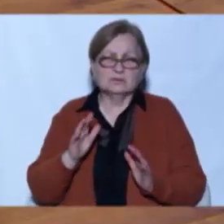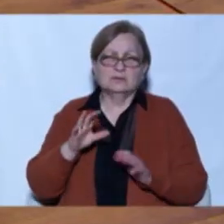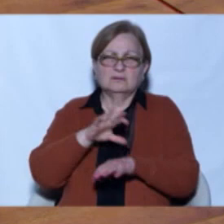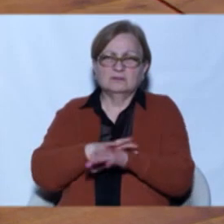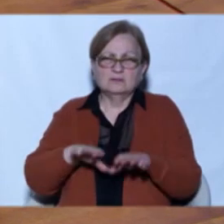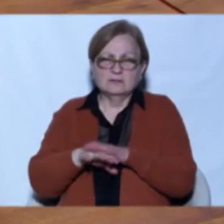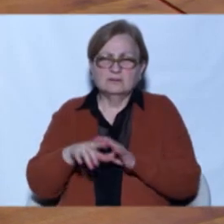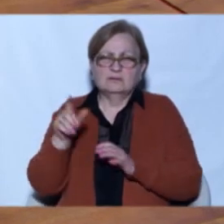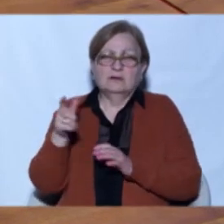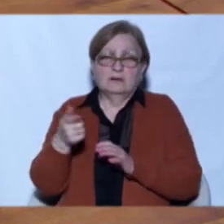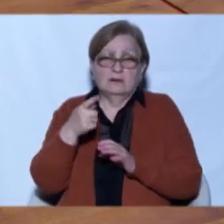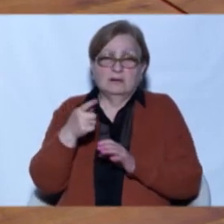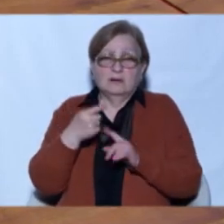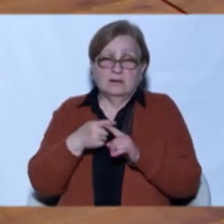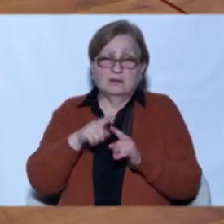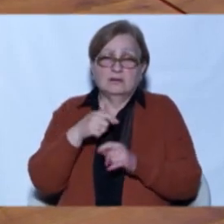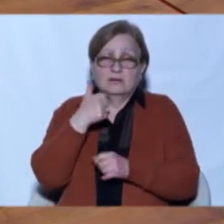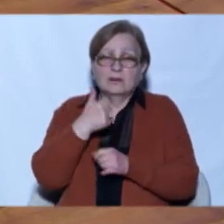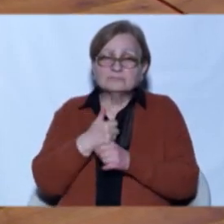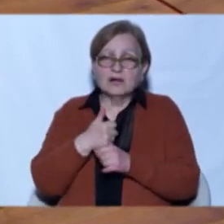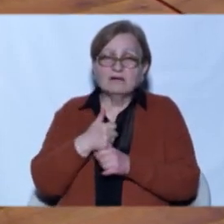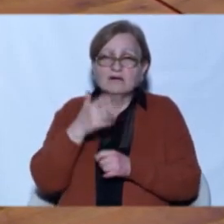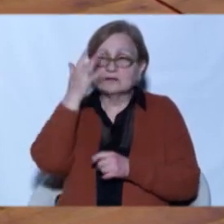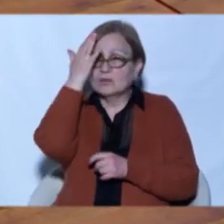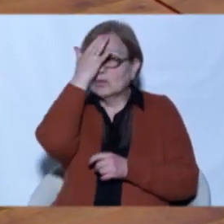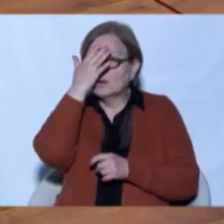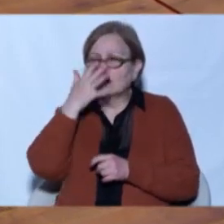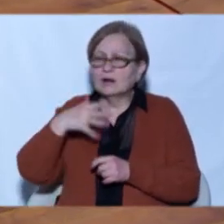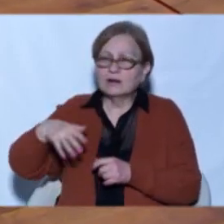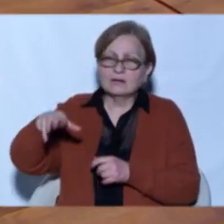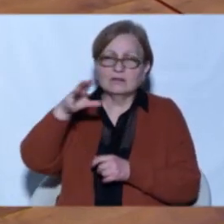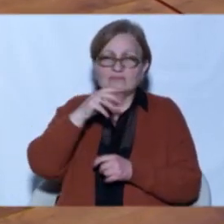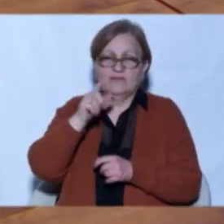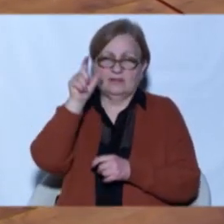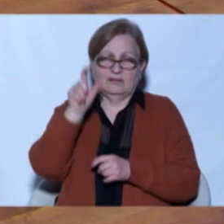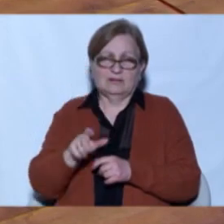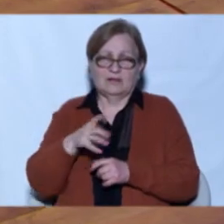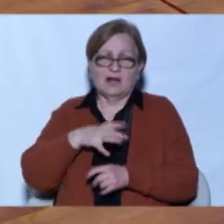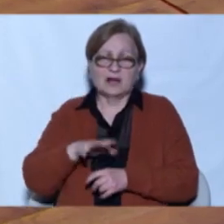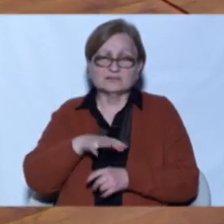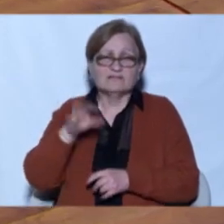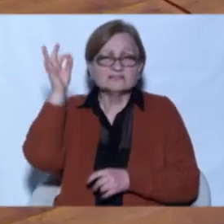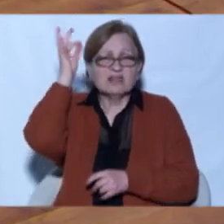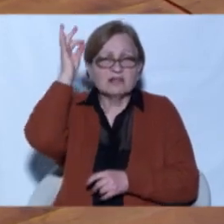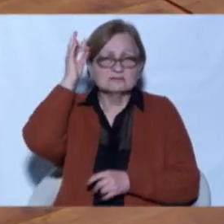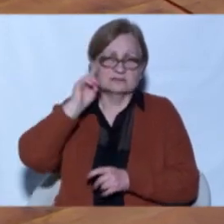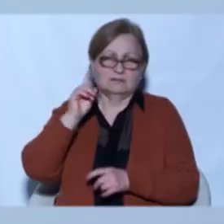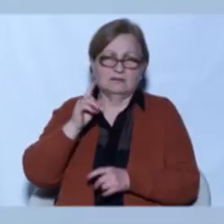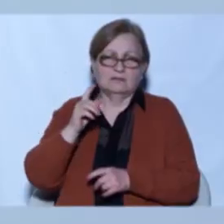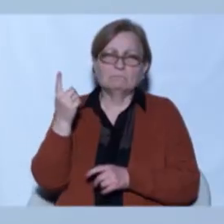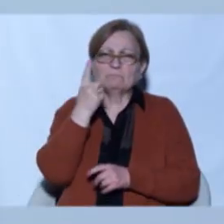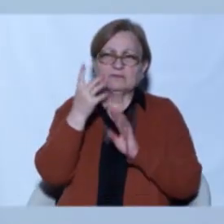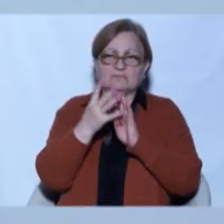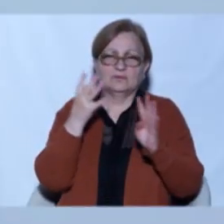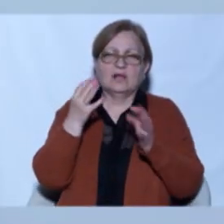იყო დამოუკიდებელი და მთავარი ოცნება, საოცნებო და ნატურა ქართველების იყო